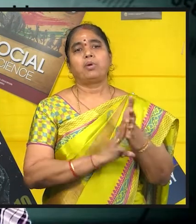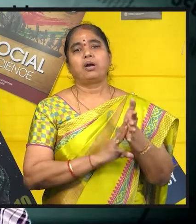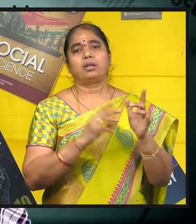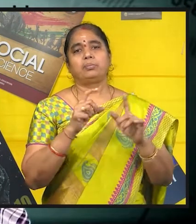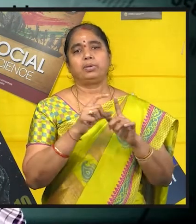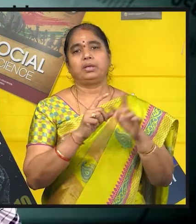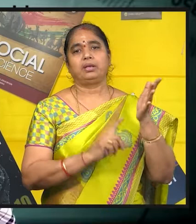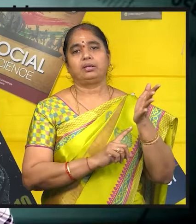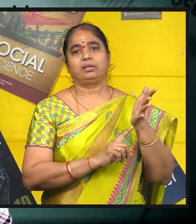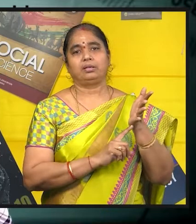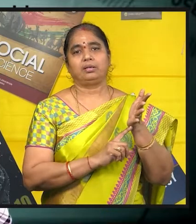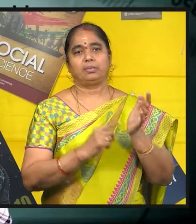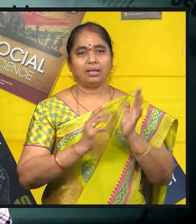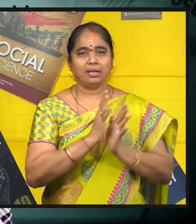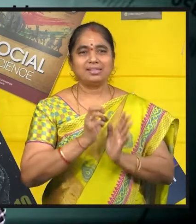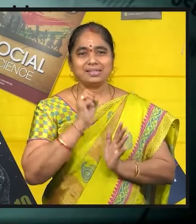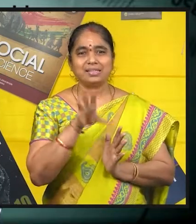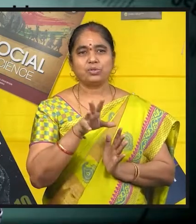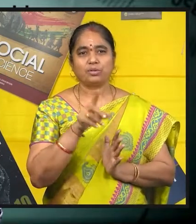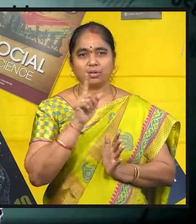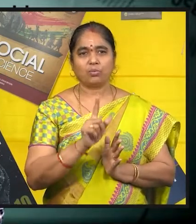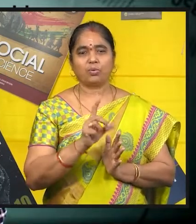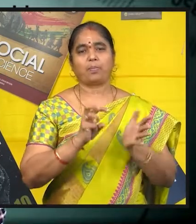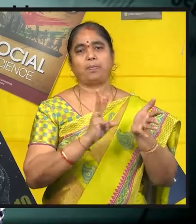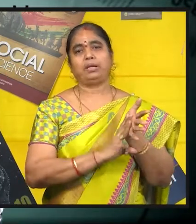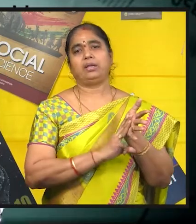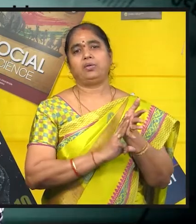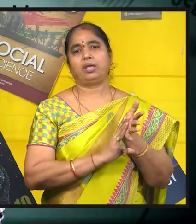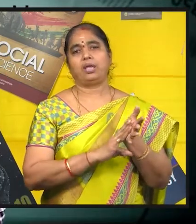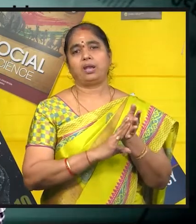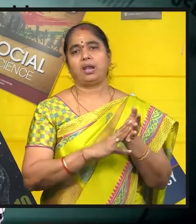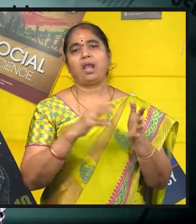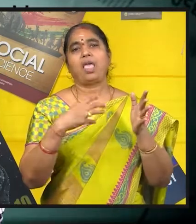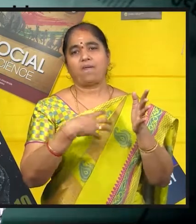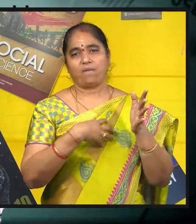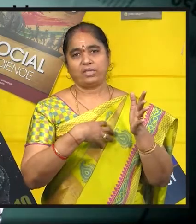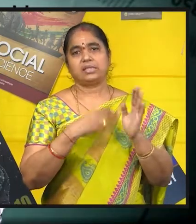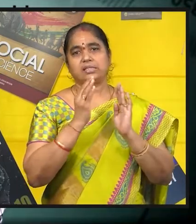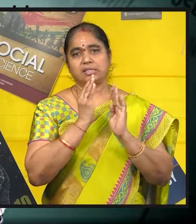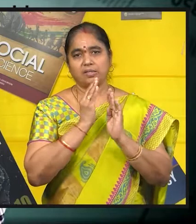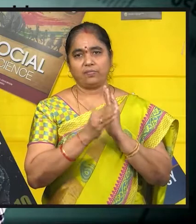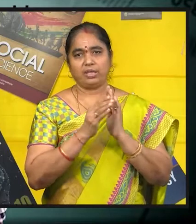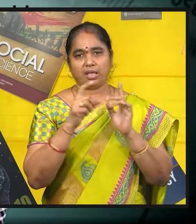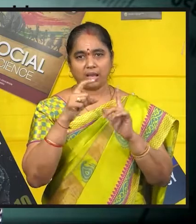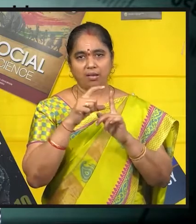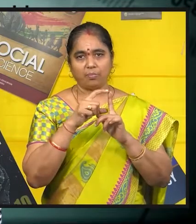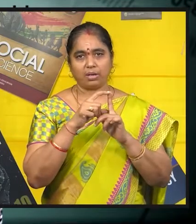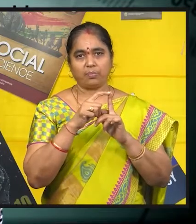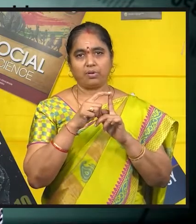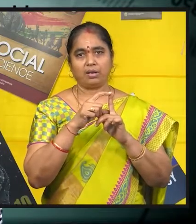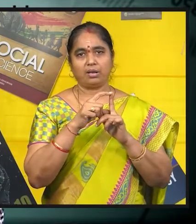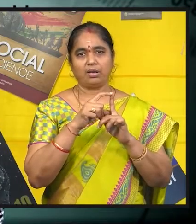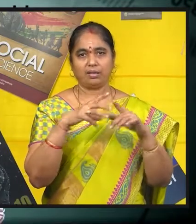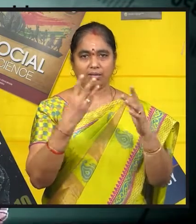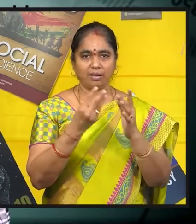நமக்கு சொல்வது என்ன? ஒரு தனிமத்தினுடைய இயற்பியல் மற்றும் வேதியியல் பண்புகள்